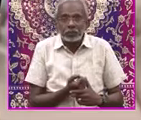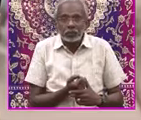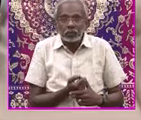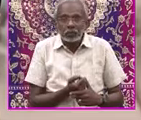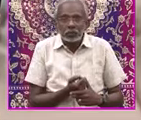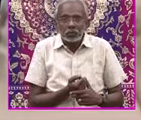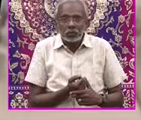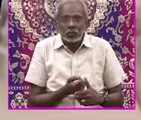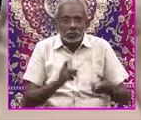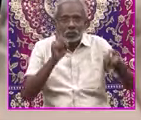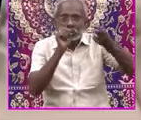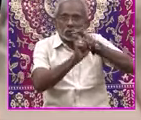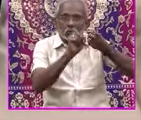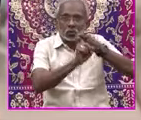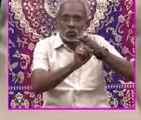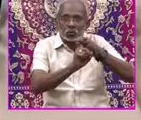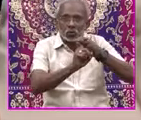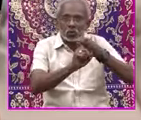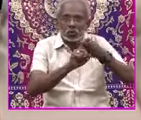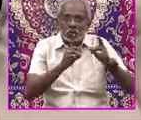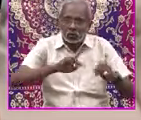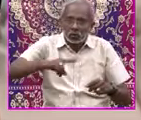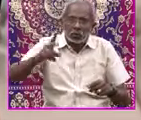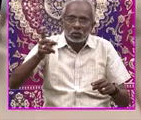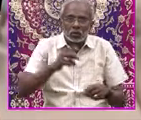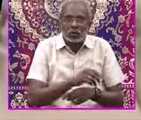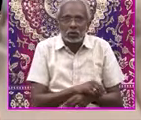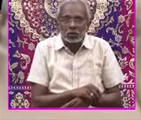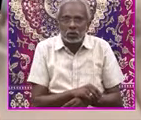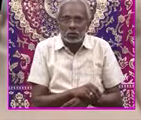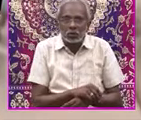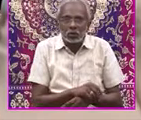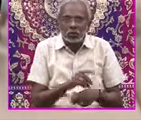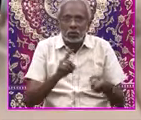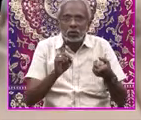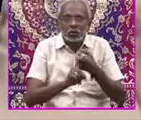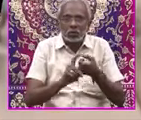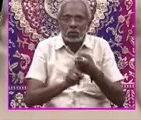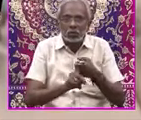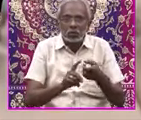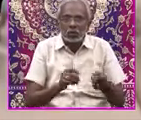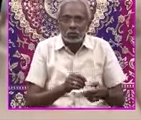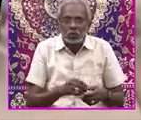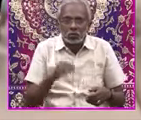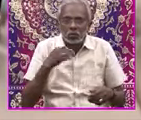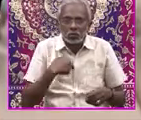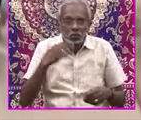போரிடும் முறையே வேறாக இருந்தது. இப்பொழுது போர் என்ற உடனே நம் நினைவுக்கு